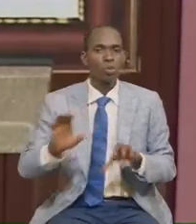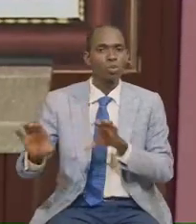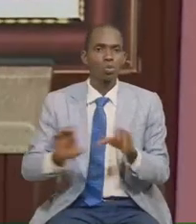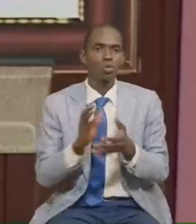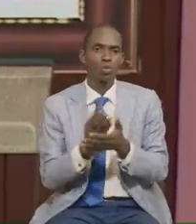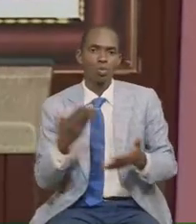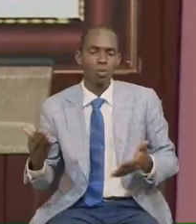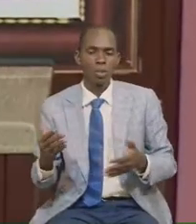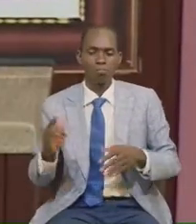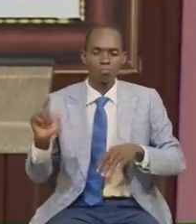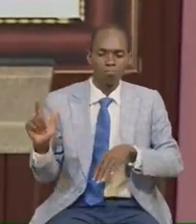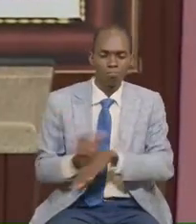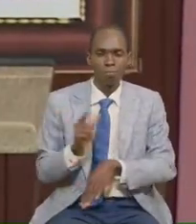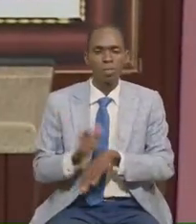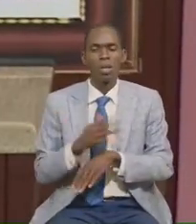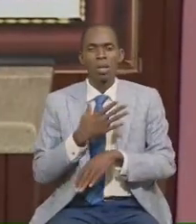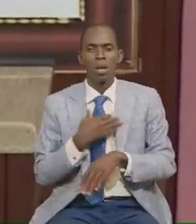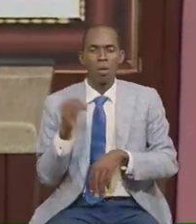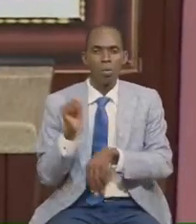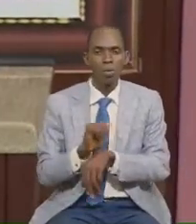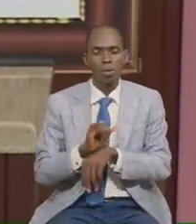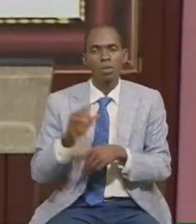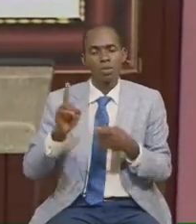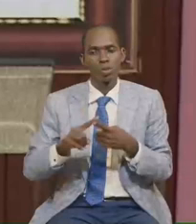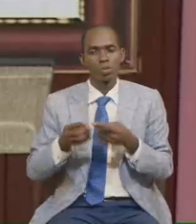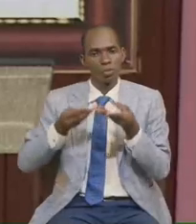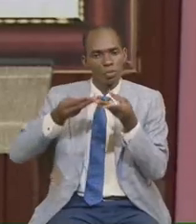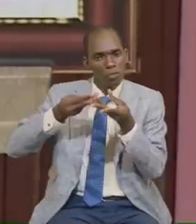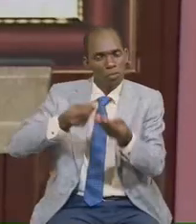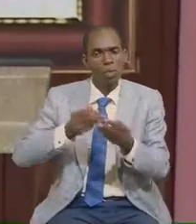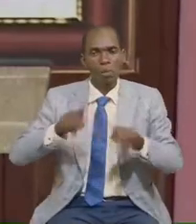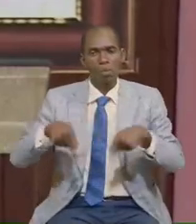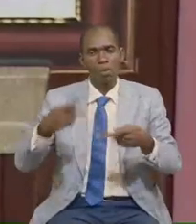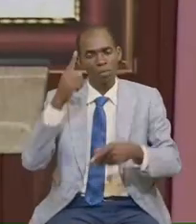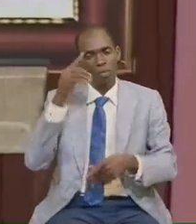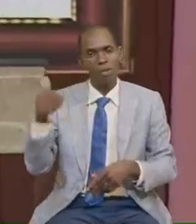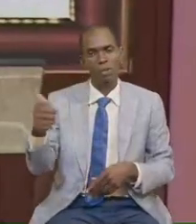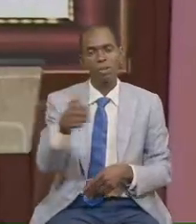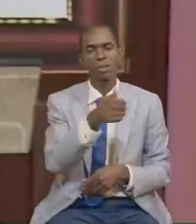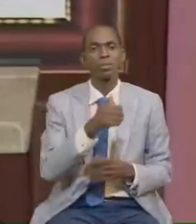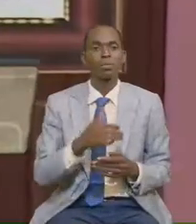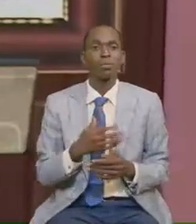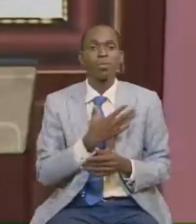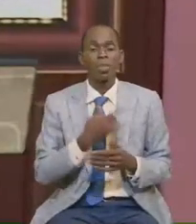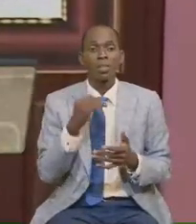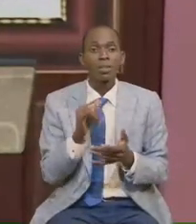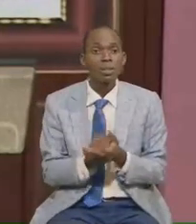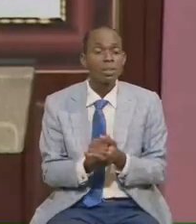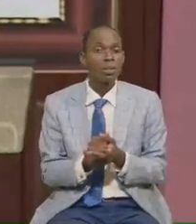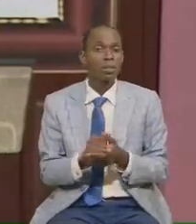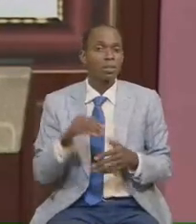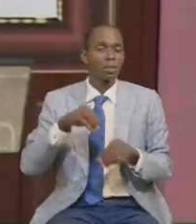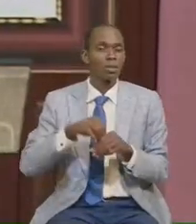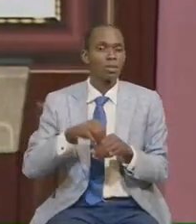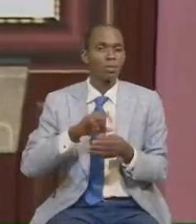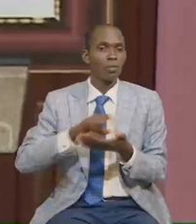travaillant pour pourvoir à ses besoins et idées. Verset 12. En sorte que vous vous